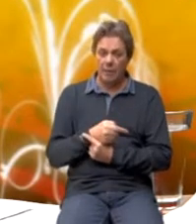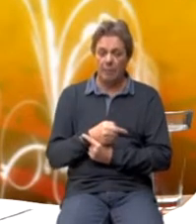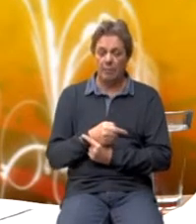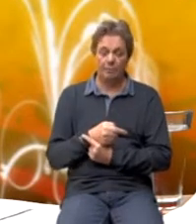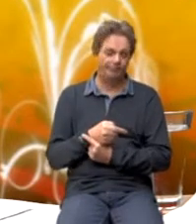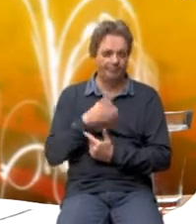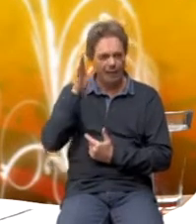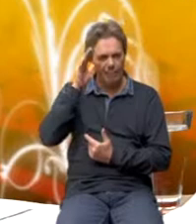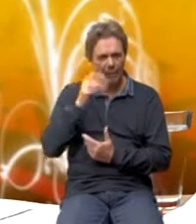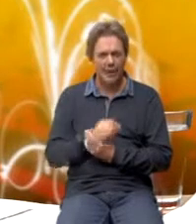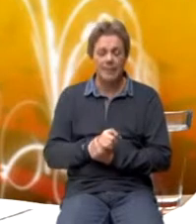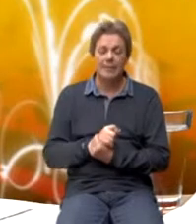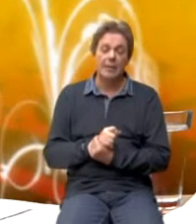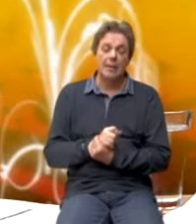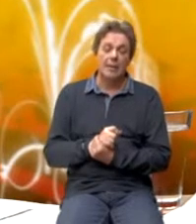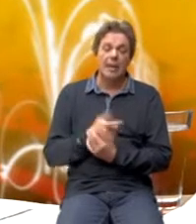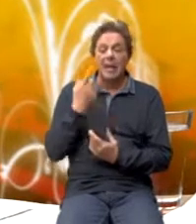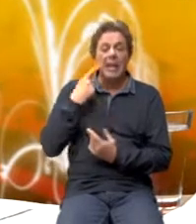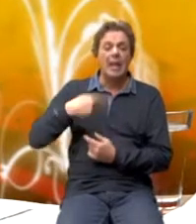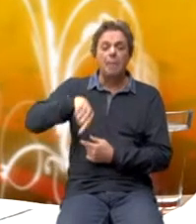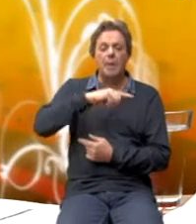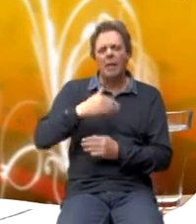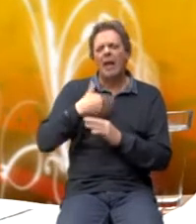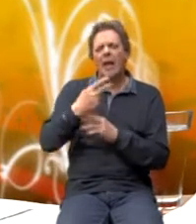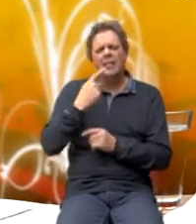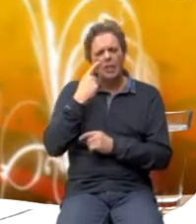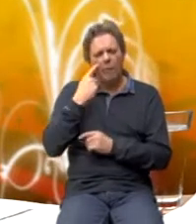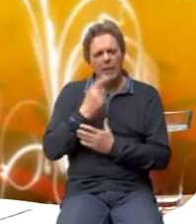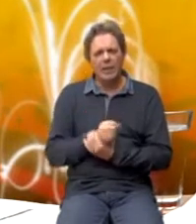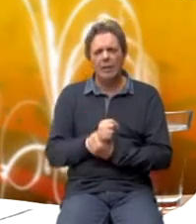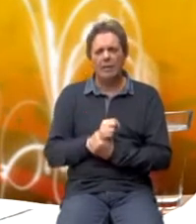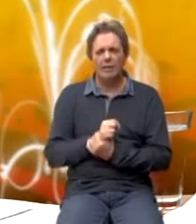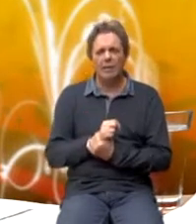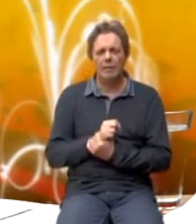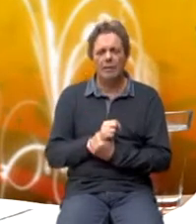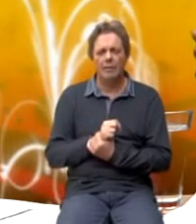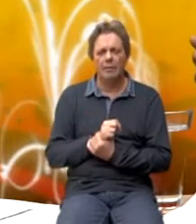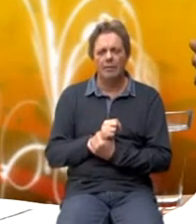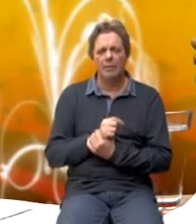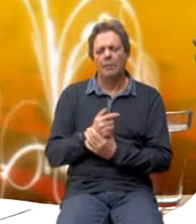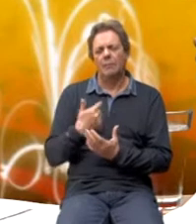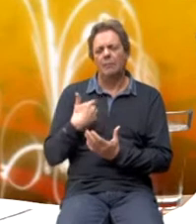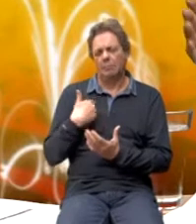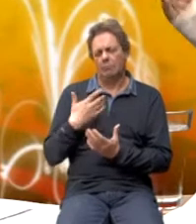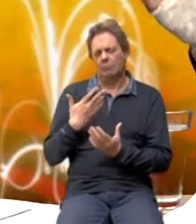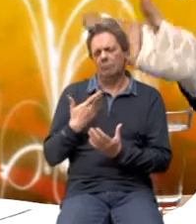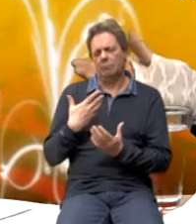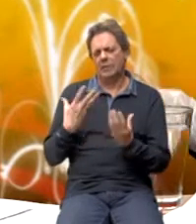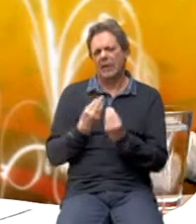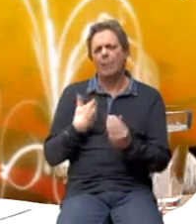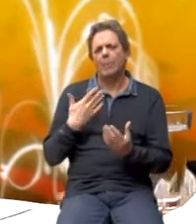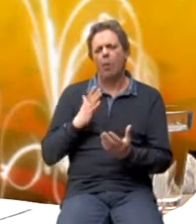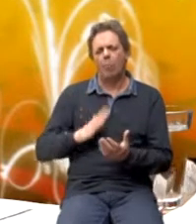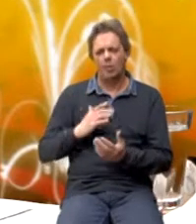magarac ili mi Burdanovi magarci, to ćemo kasnije vidjeti sa mojim gostima. Do